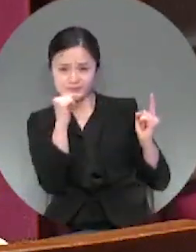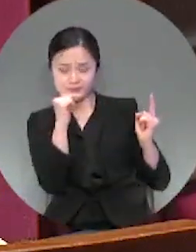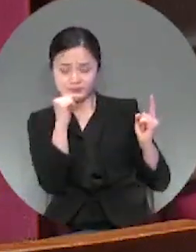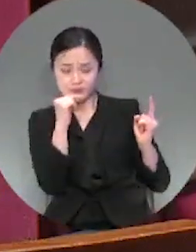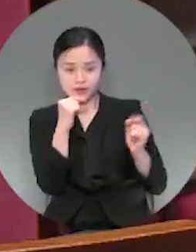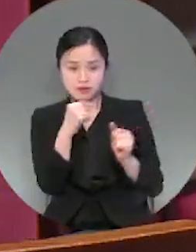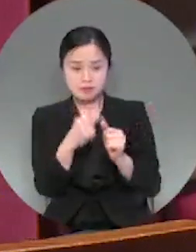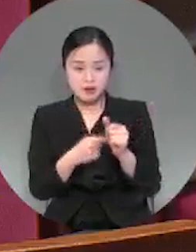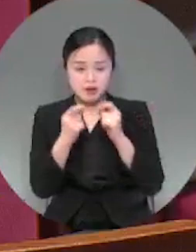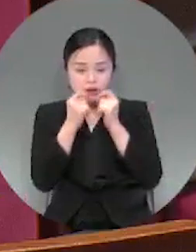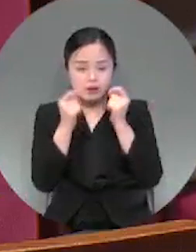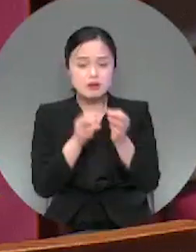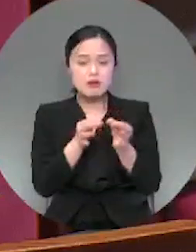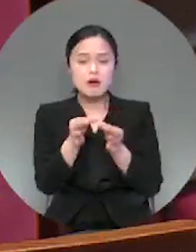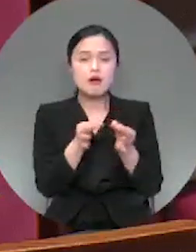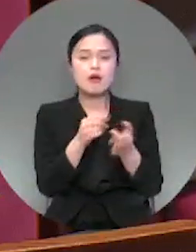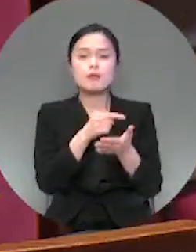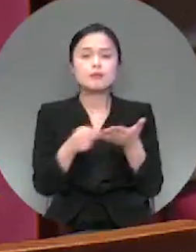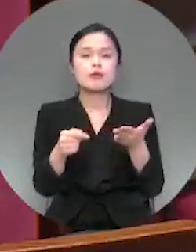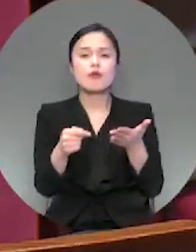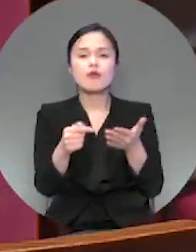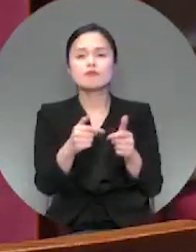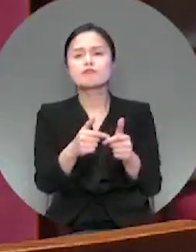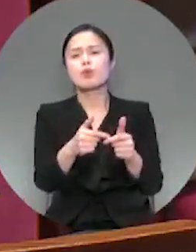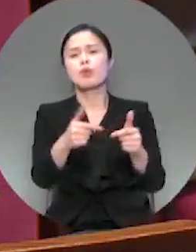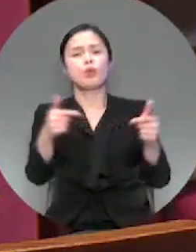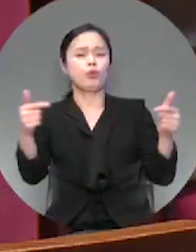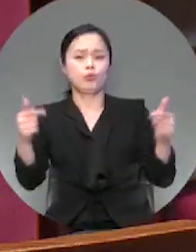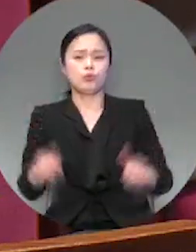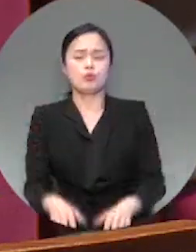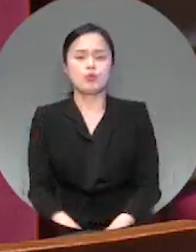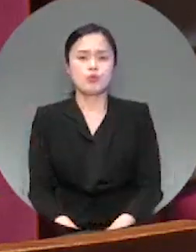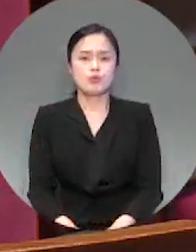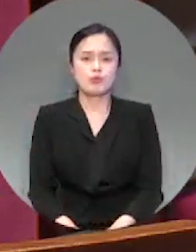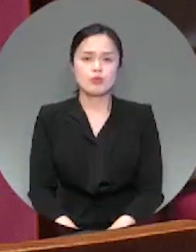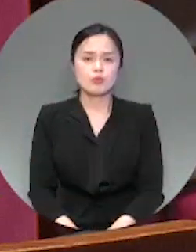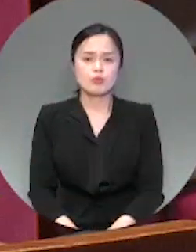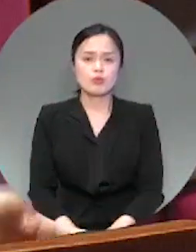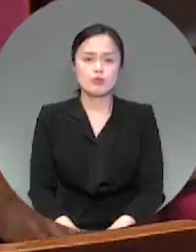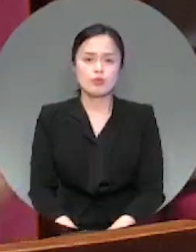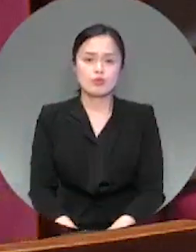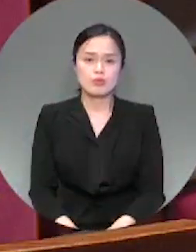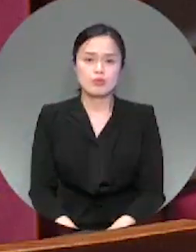없죠. 그러면 조금 완화를 해서 어차피